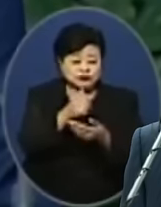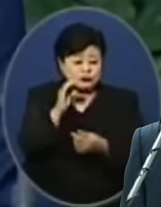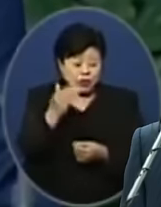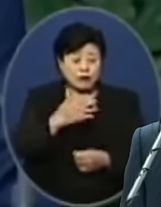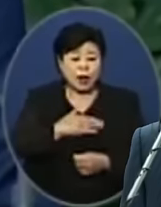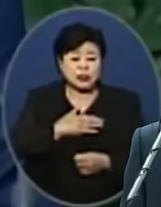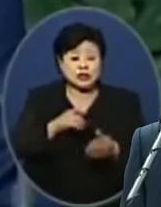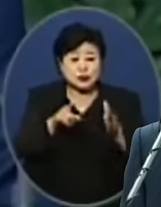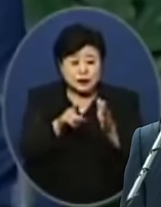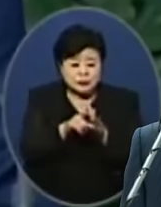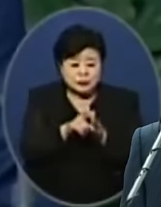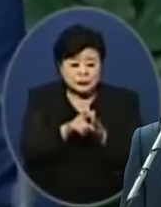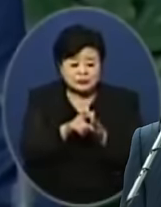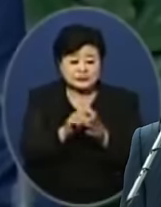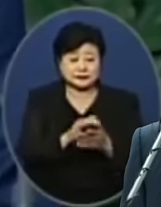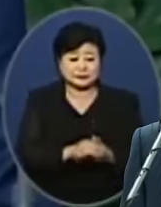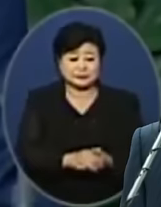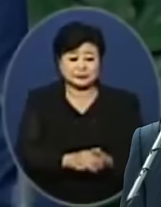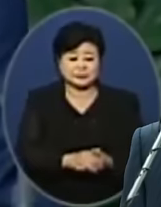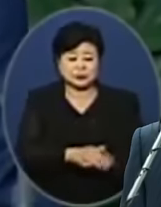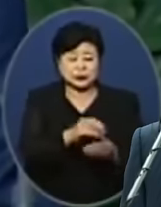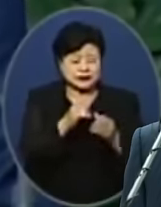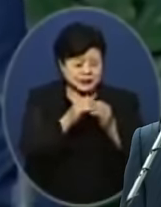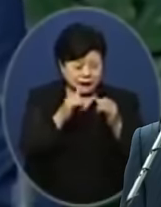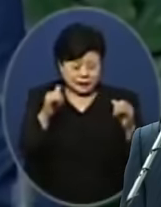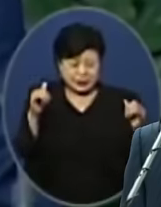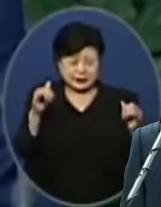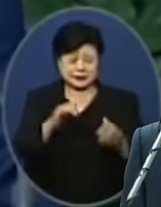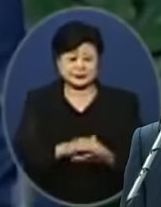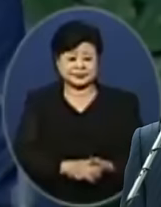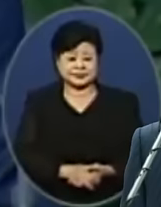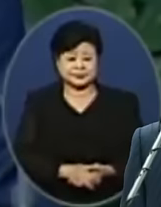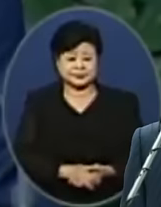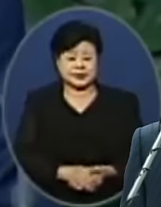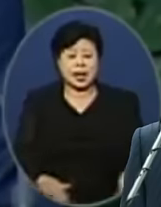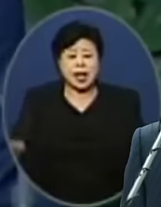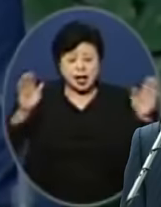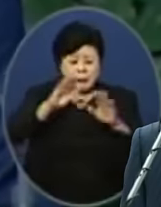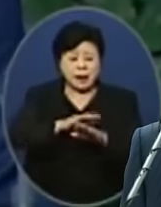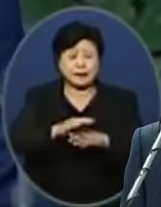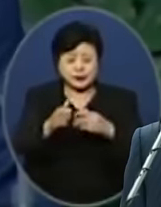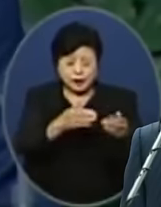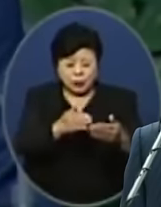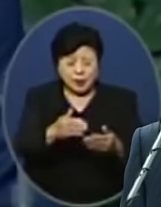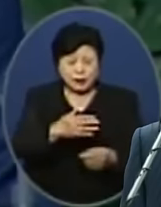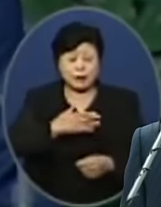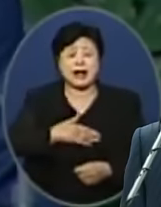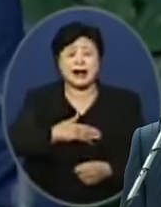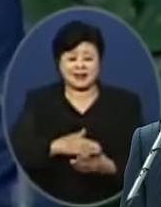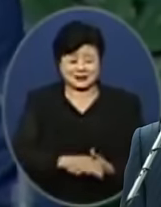되심을 알기 위해서는 우리 인생의 밤을 지나가 봐야 아는 것입니다.